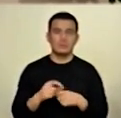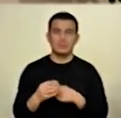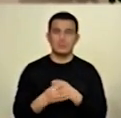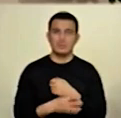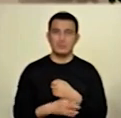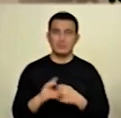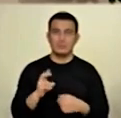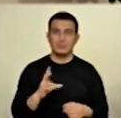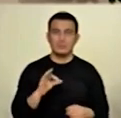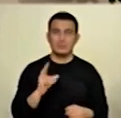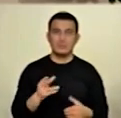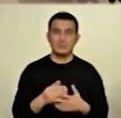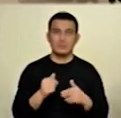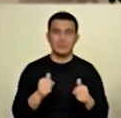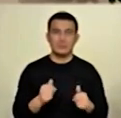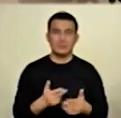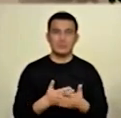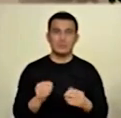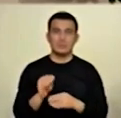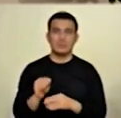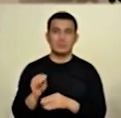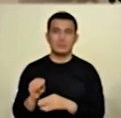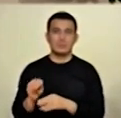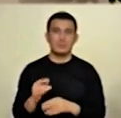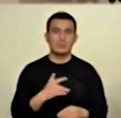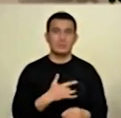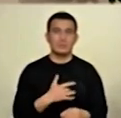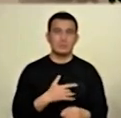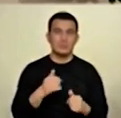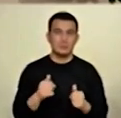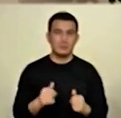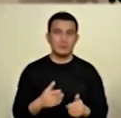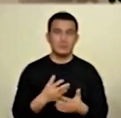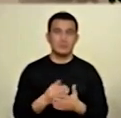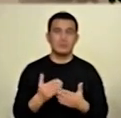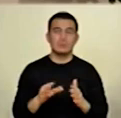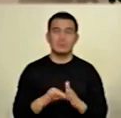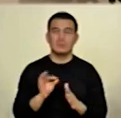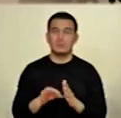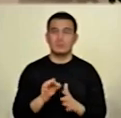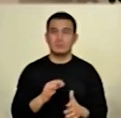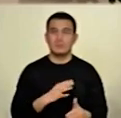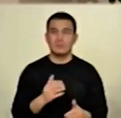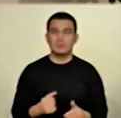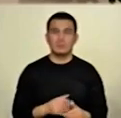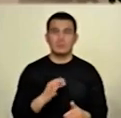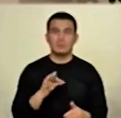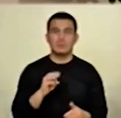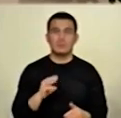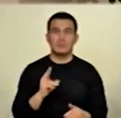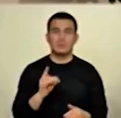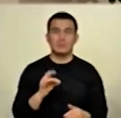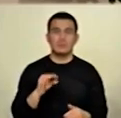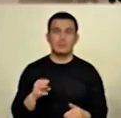mana bu qismimizga, demak, rasm yuklash jarayonini ko'rib o'tayapmiz. Ixtiyor bir rasm tanlanadi. O'sha tanlangan rasmni keyin открыть tugmasi yordamida